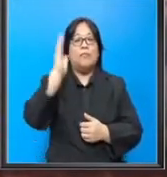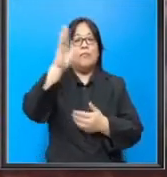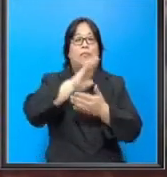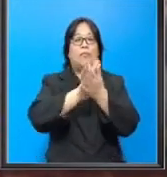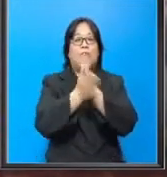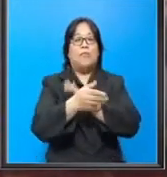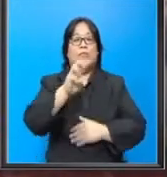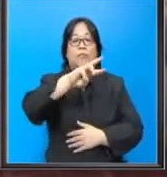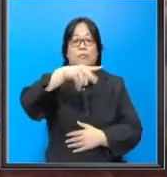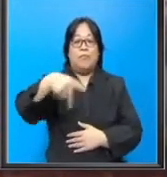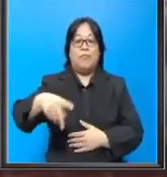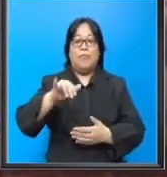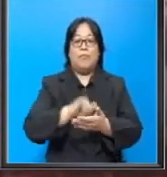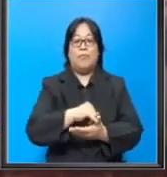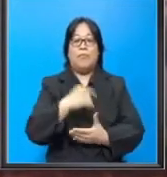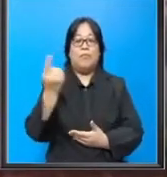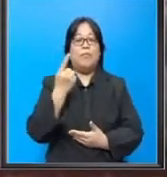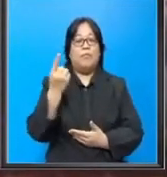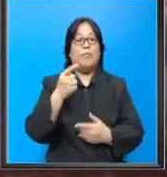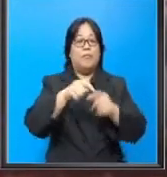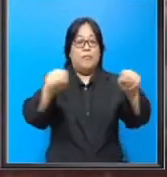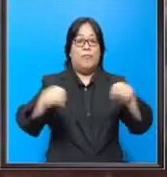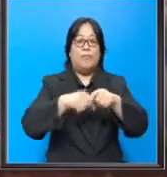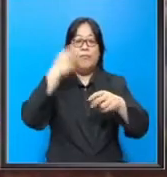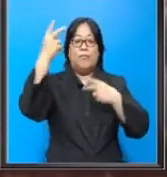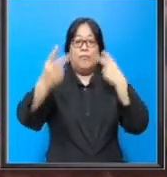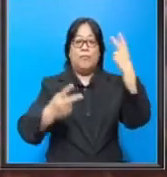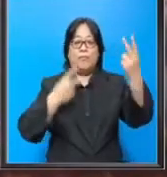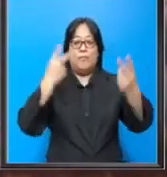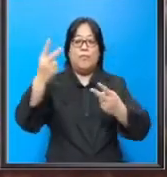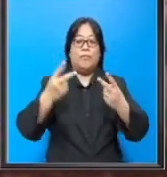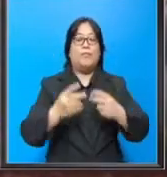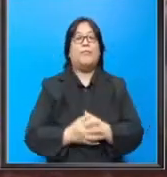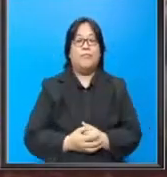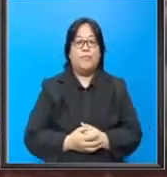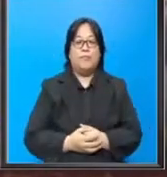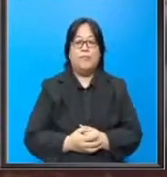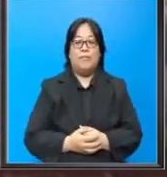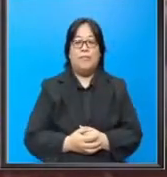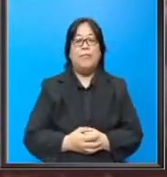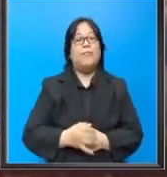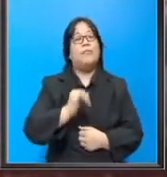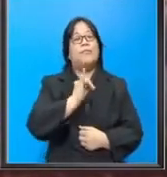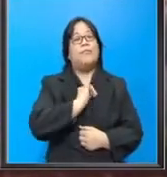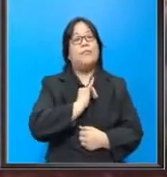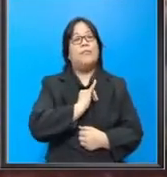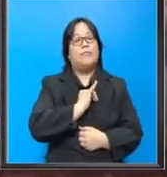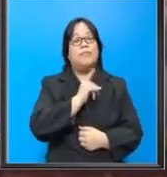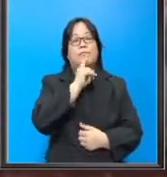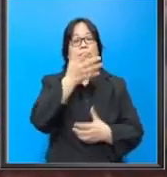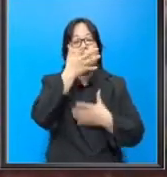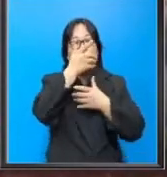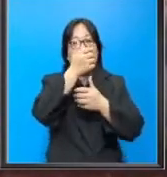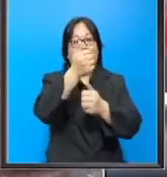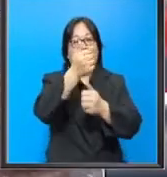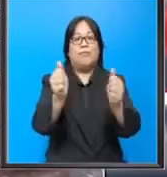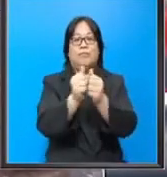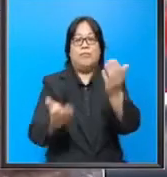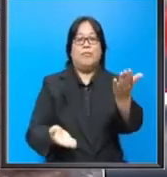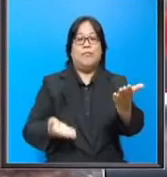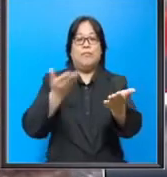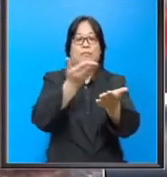98298466 Jaya sebagai destinasi pelancongan yang menarik Saya cukup tertarik dengan